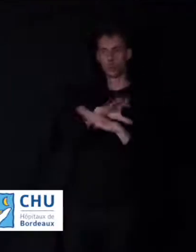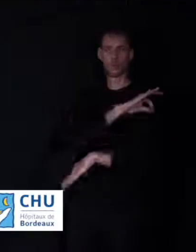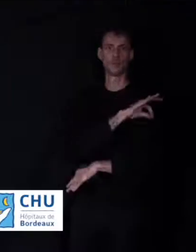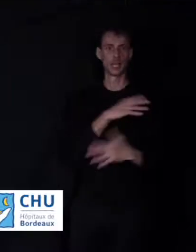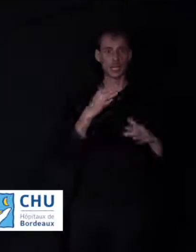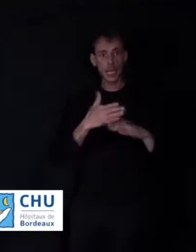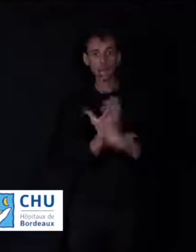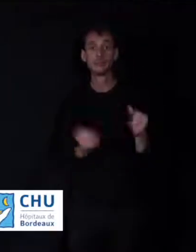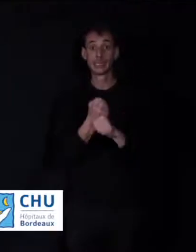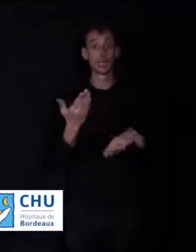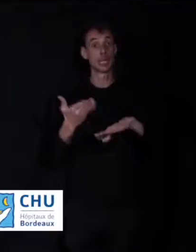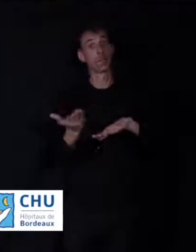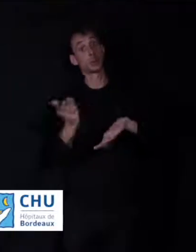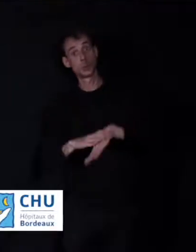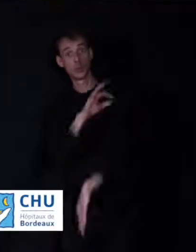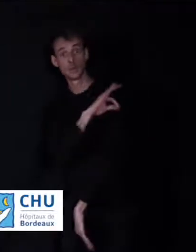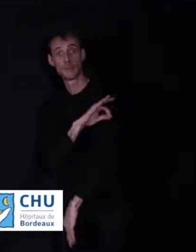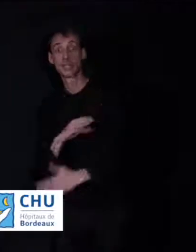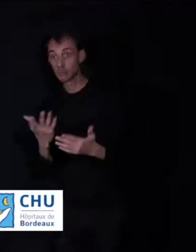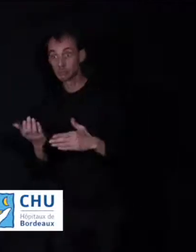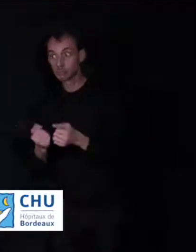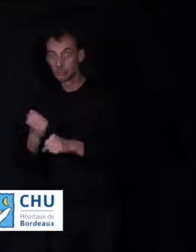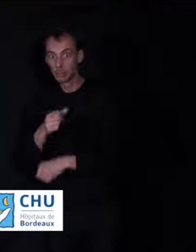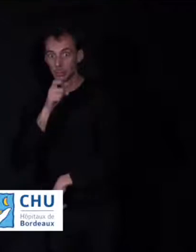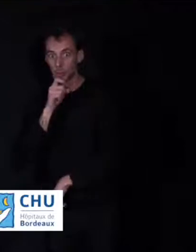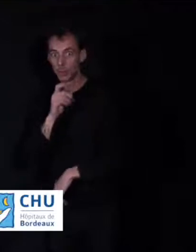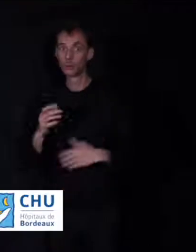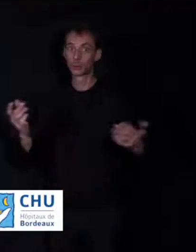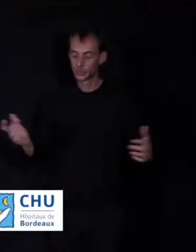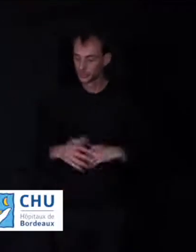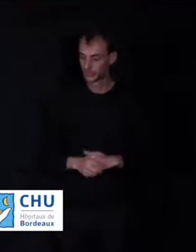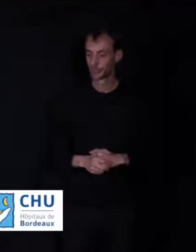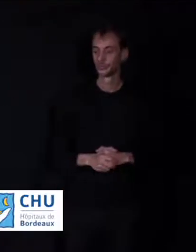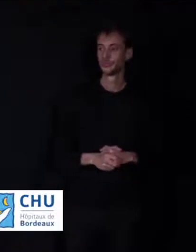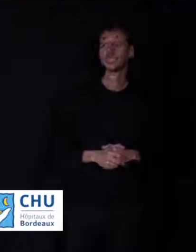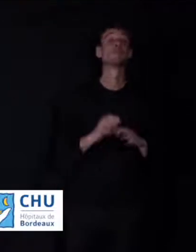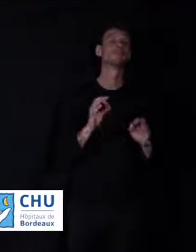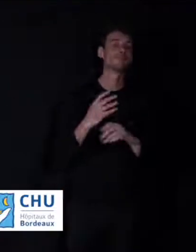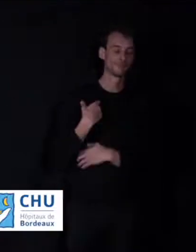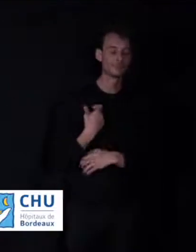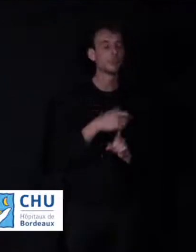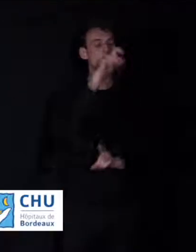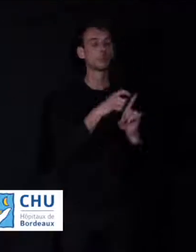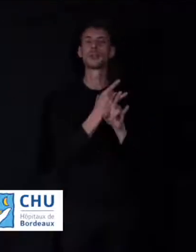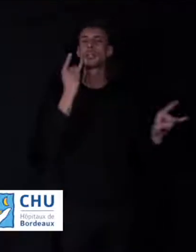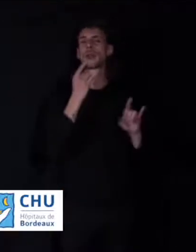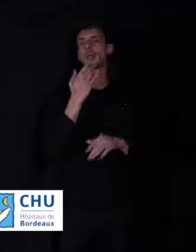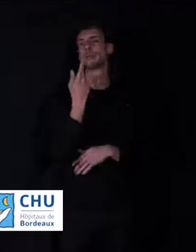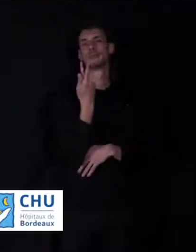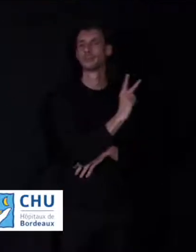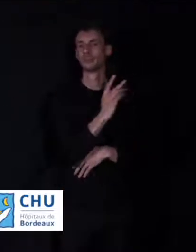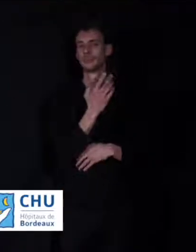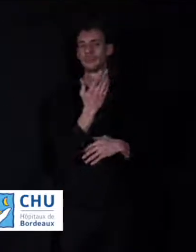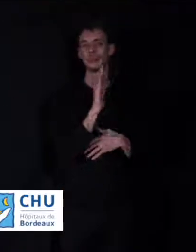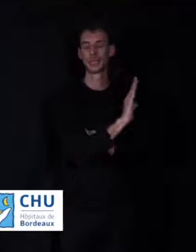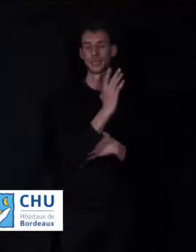Alors, ces mouvements de vaccinosceptisme, selon l'historien que je cite beaucoup ce soir, grand spécialiste, et je vous invite à lire ses écrits,